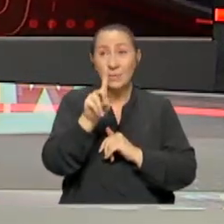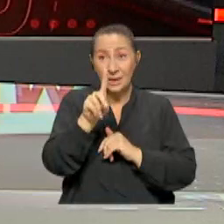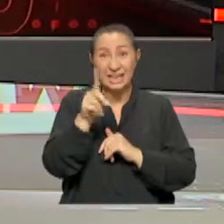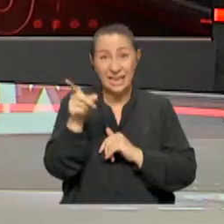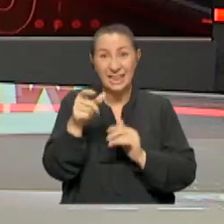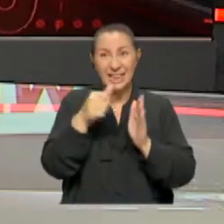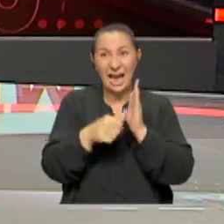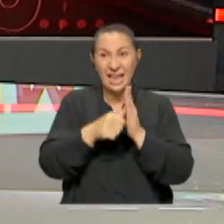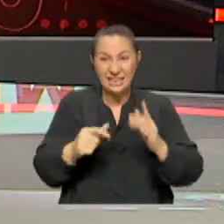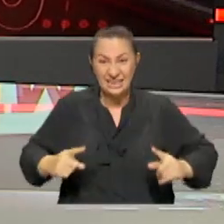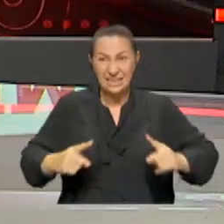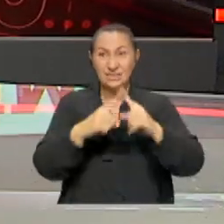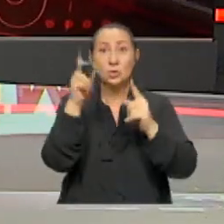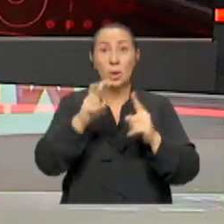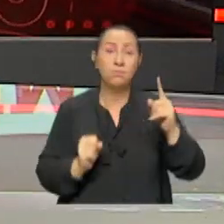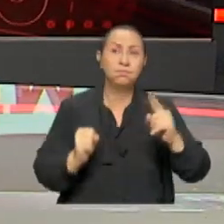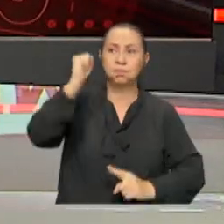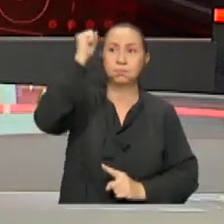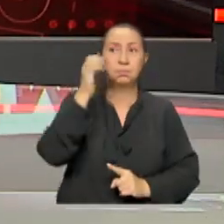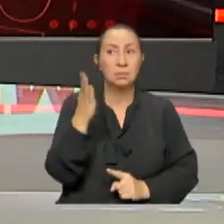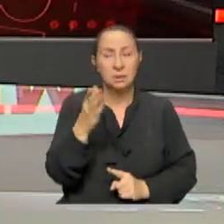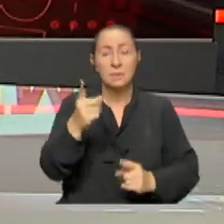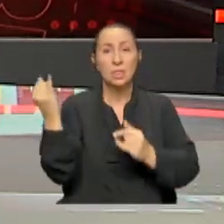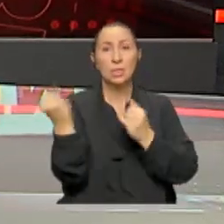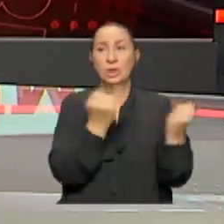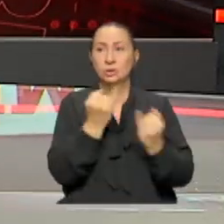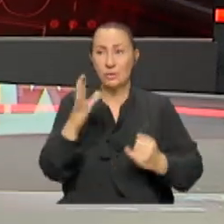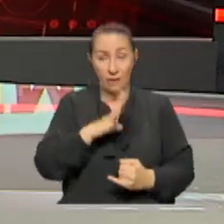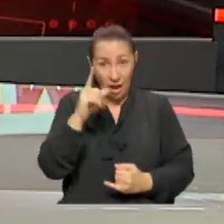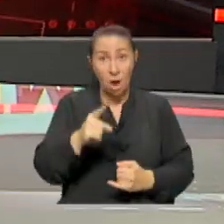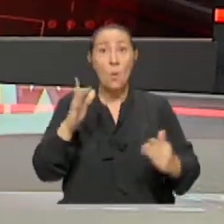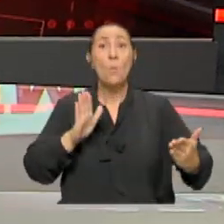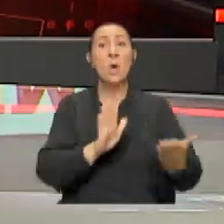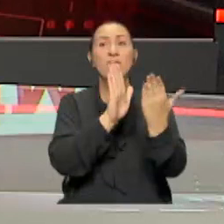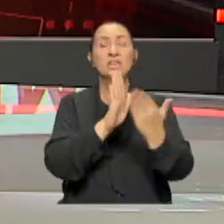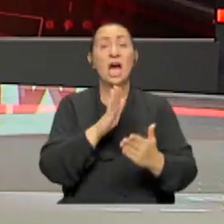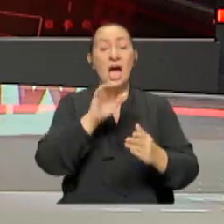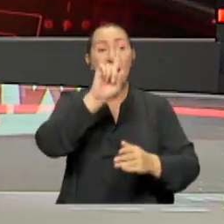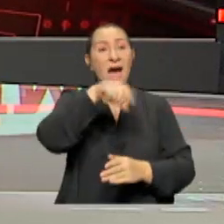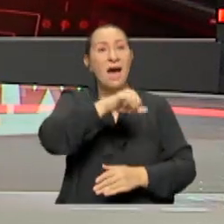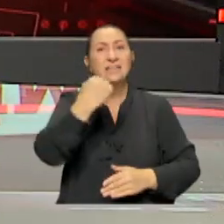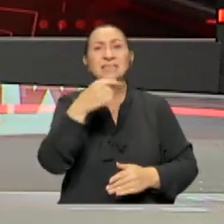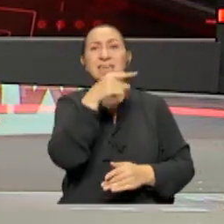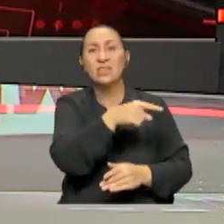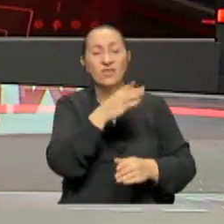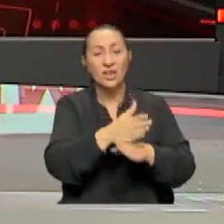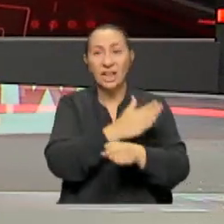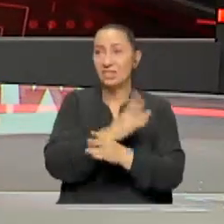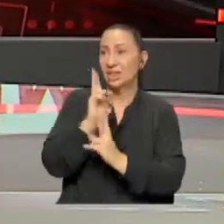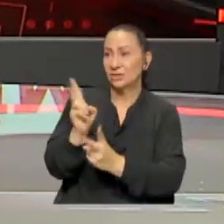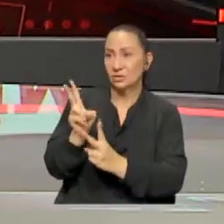2021'deki tarihi zirvesini de geçti dolar. Şimdi bir tartışma var. Muhalefet hazinenin,